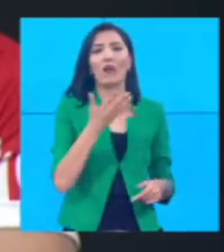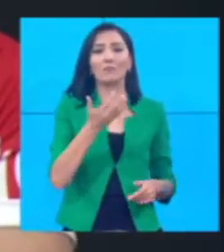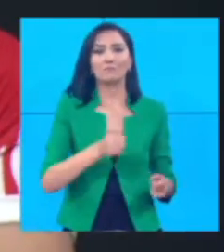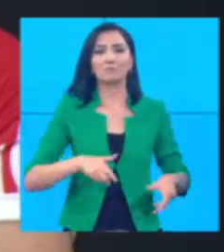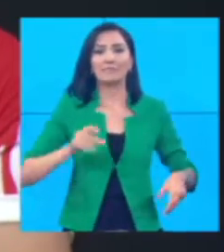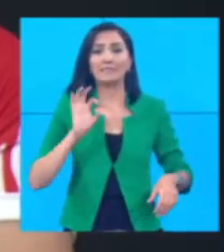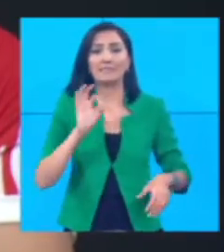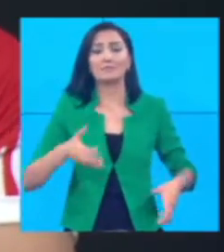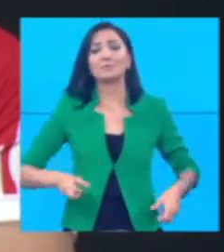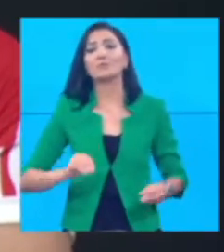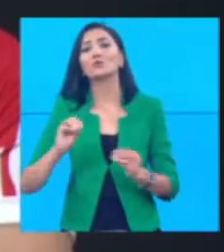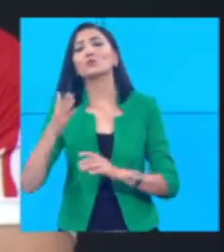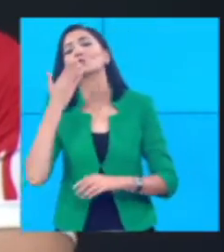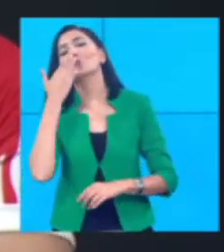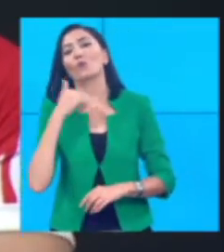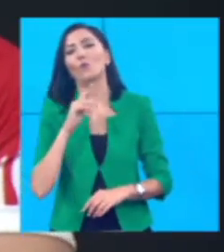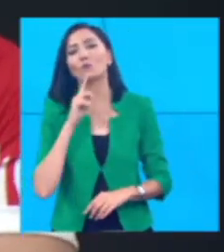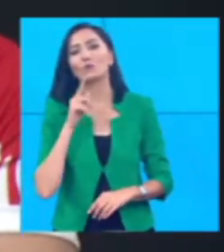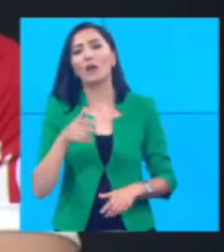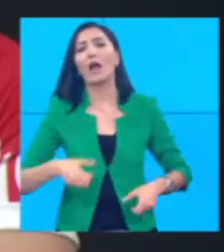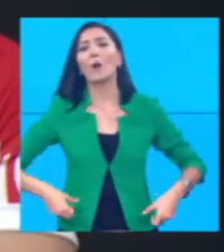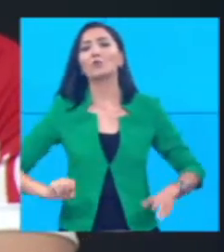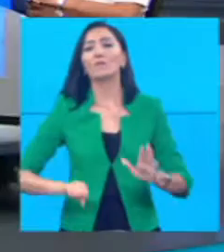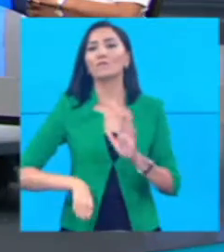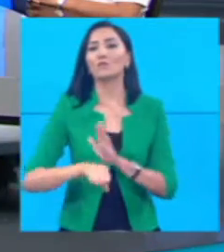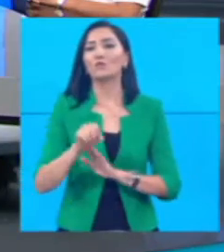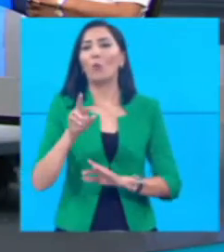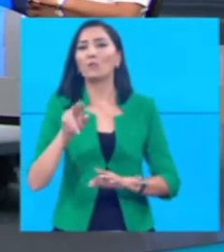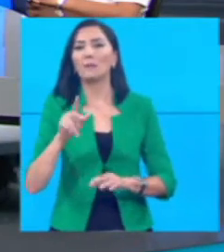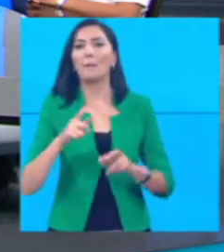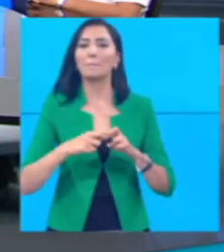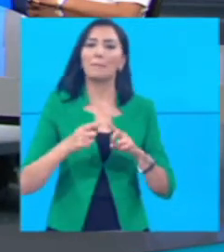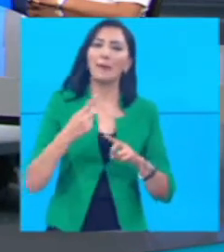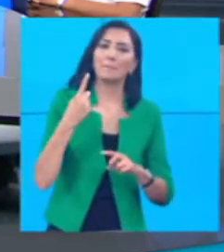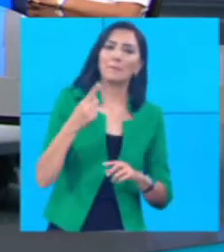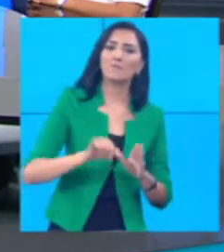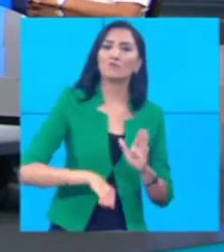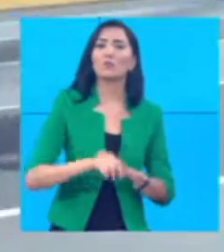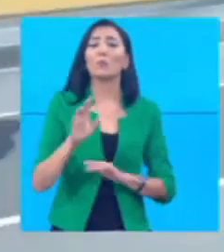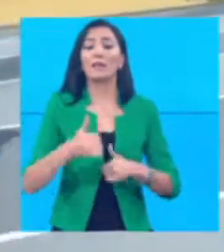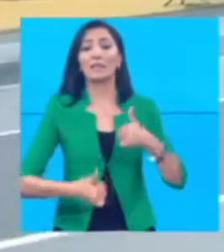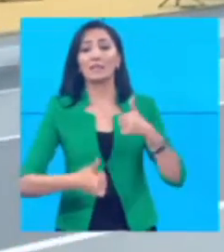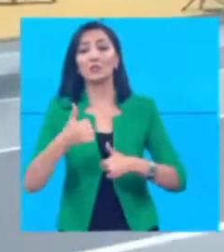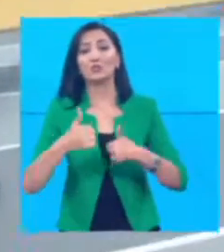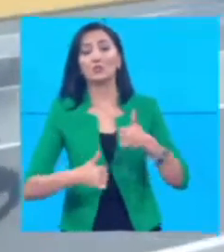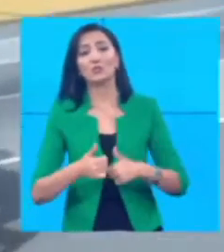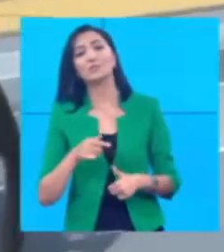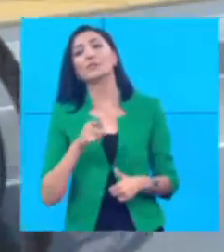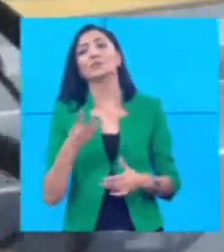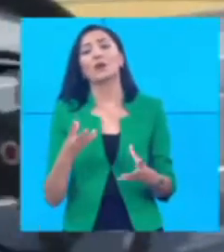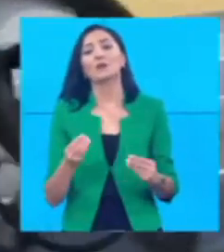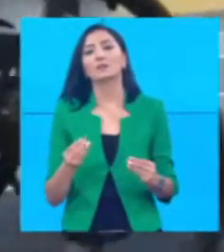direkt alamıyor hani sıfırdaki bir sporcuya. Bunun bir ligi yok değil mi Ömer? Yani ampute futbol gibi, B1 futbol yok. Ligi gibi. Ligi yok ama yarışlar çok. Yok.